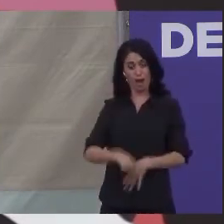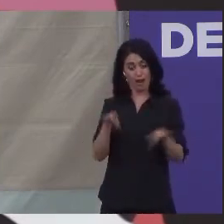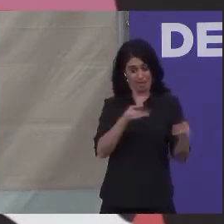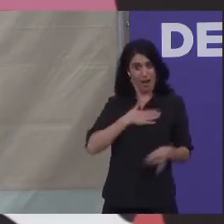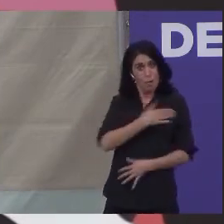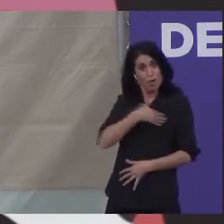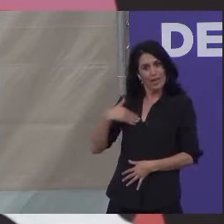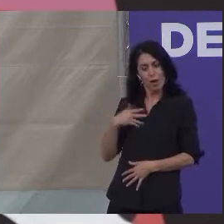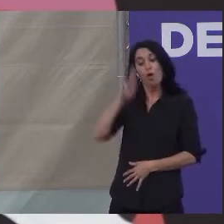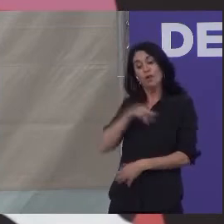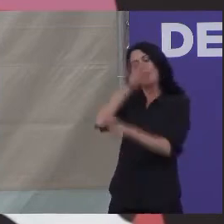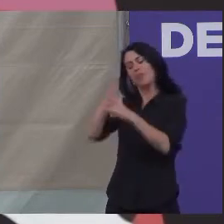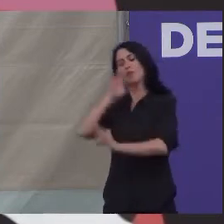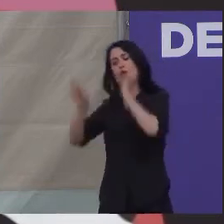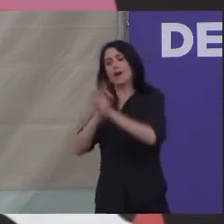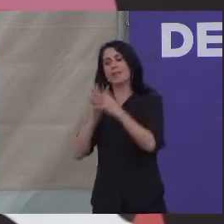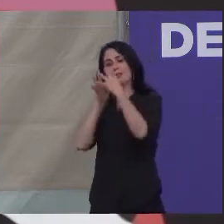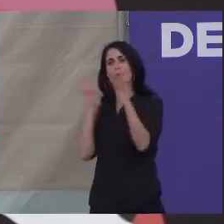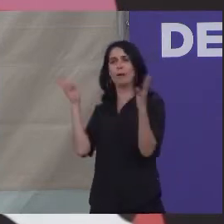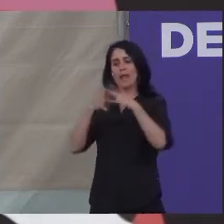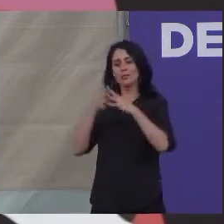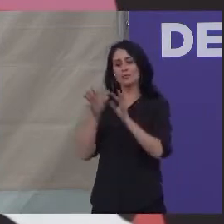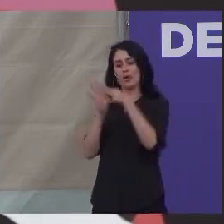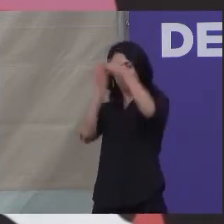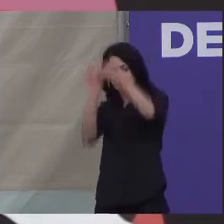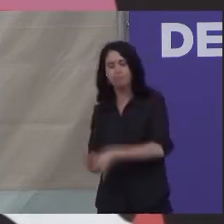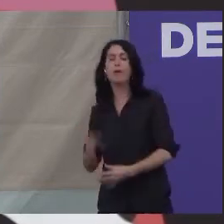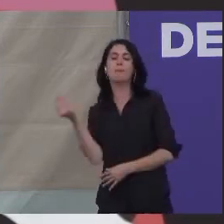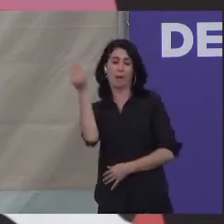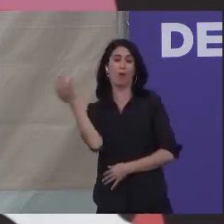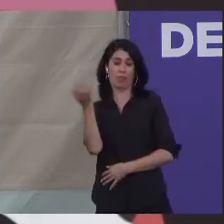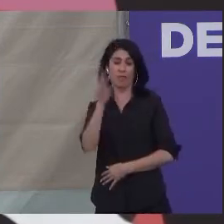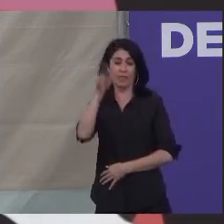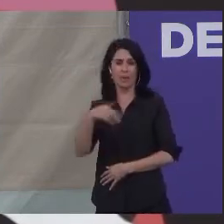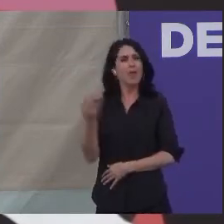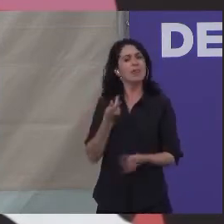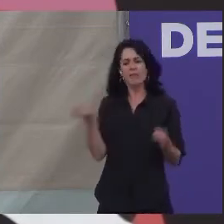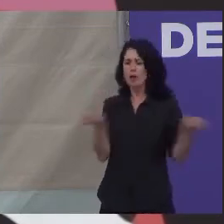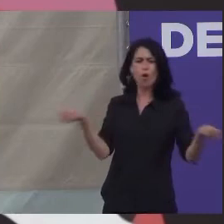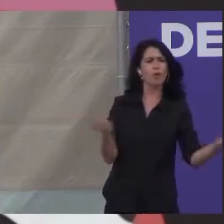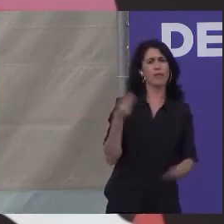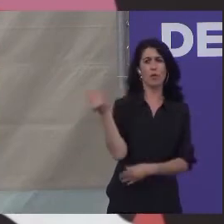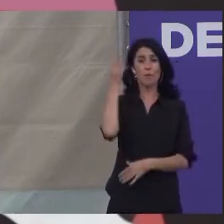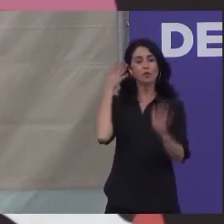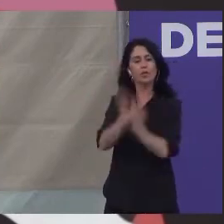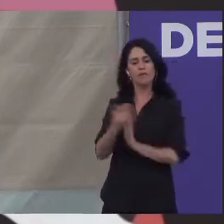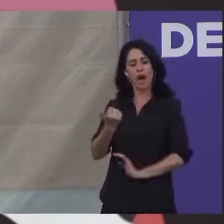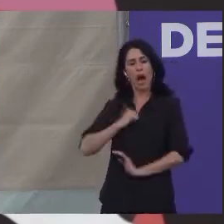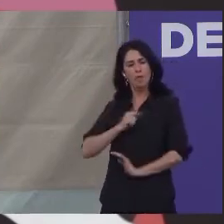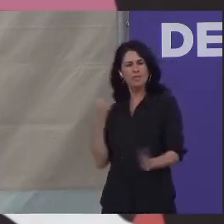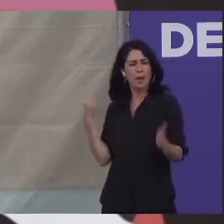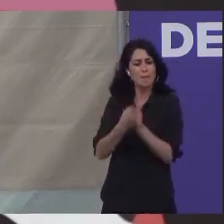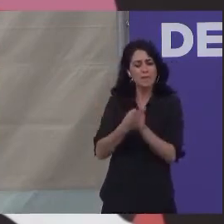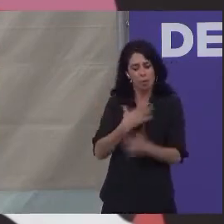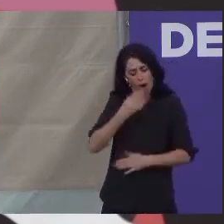necessitem en la nostra organització. Ens cal coordinar-nos millor per aprofitar al màxim a tot el nostre potencial, compartint